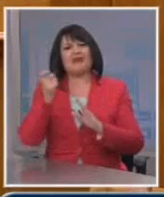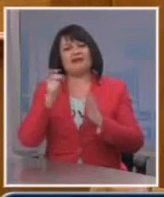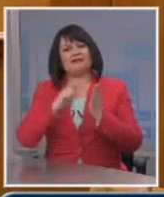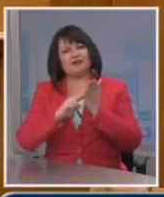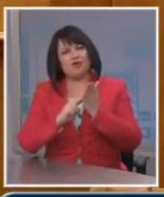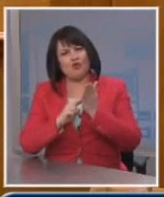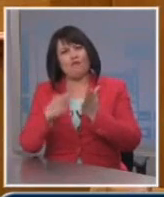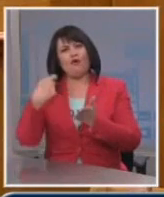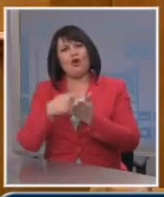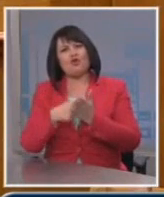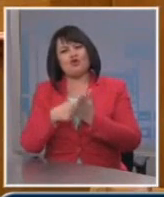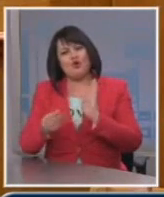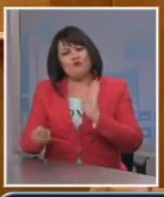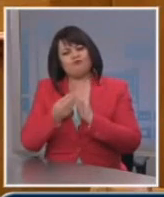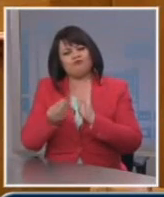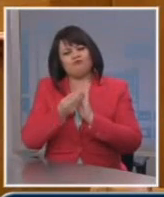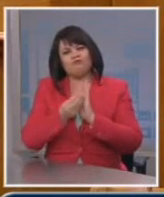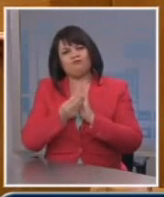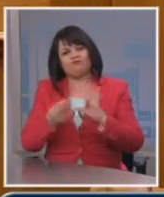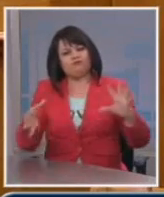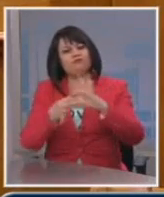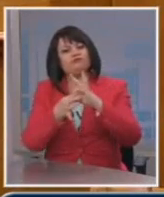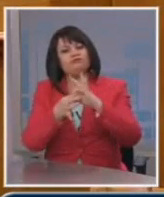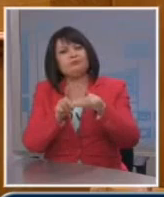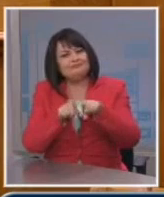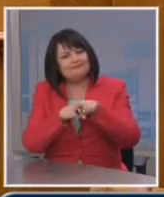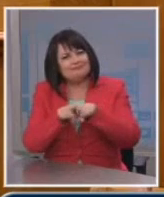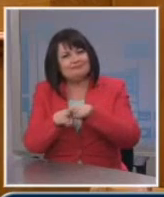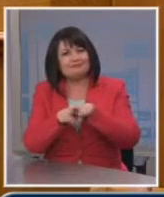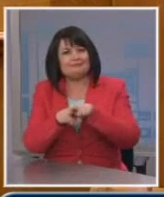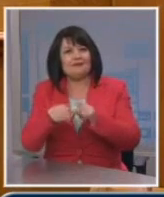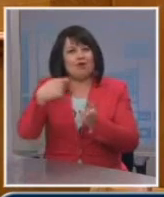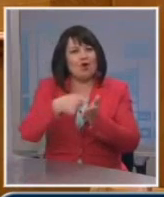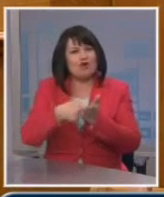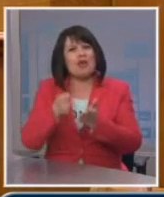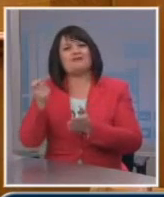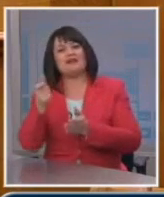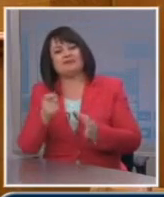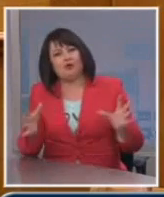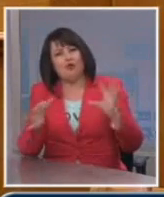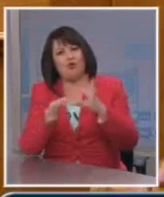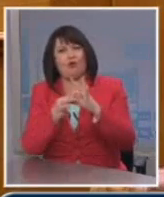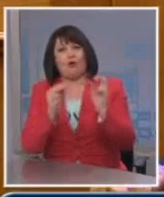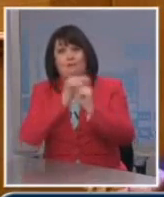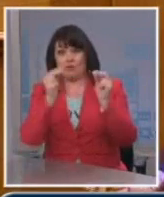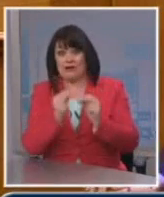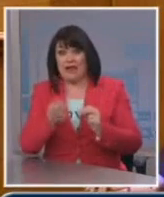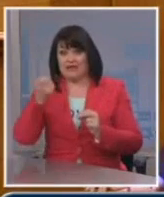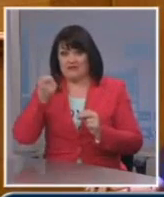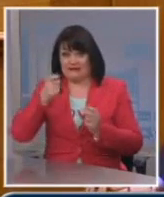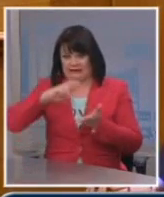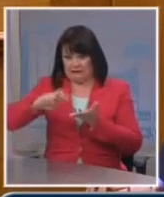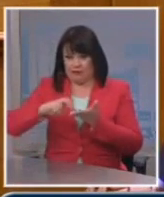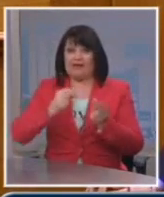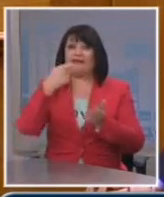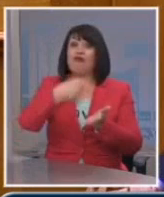και φορολογικό να λειτουργούν συνδυαστικά και το τελικό αποτέλεσμα από τη φορολόγηση και τις ασφαλιστικές εισφορές